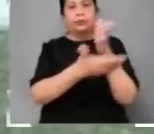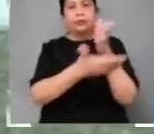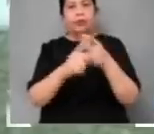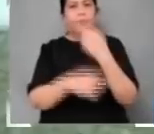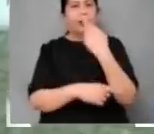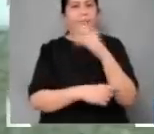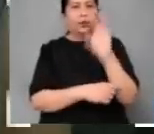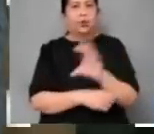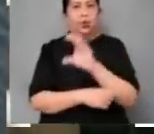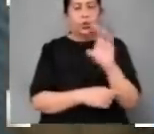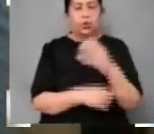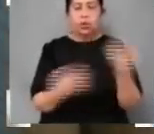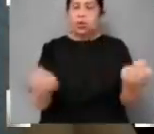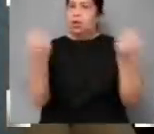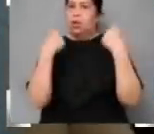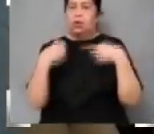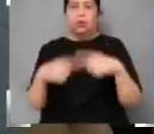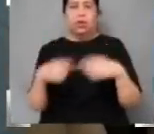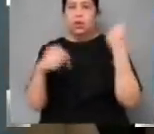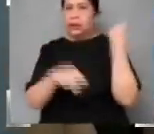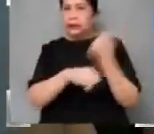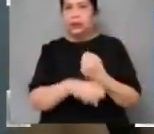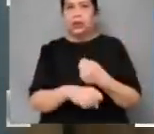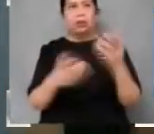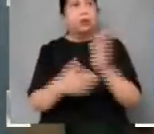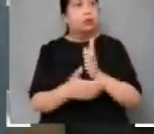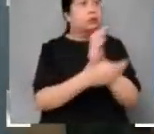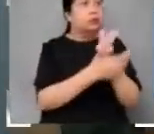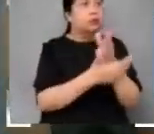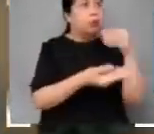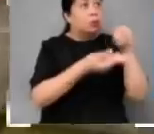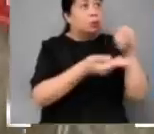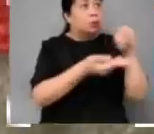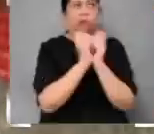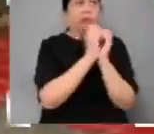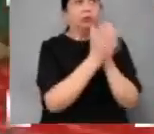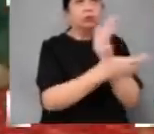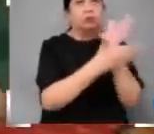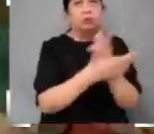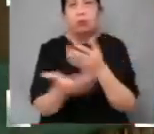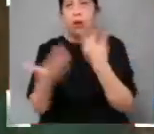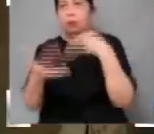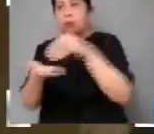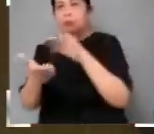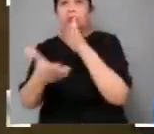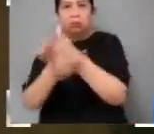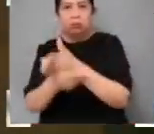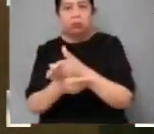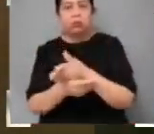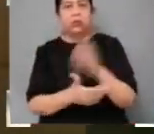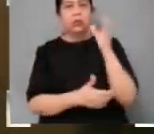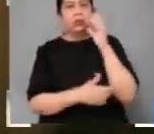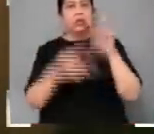Grabe talaga ang hirap kung saan mayroong nagbibigay doon po kami nagkipagsiksikan. Si Chea hindi makabangon dahil sa